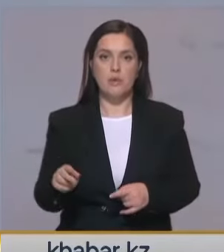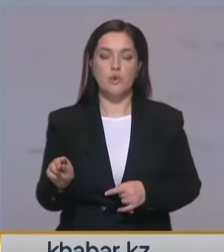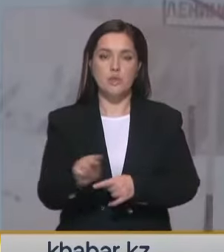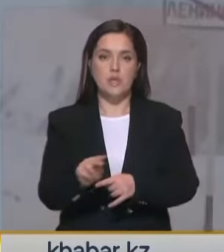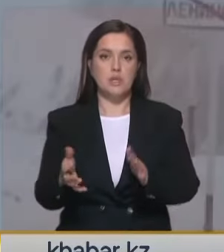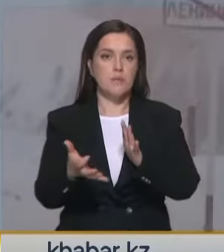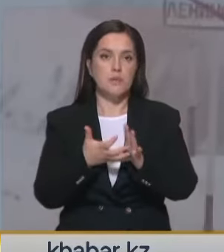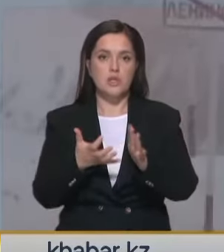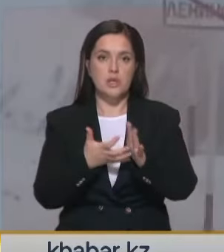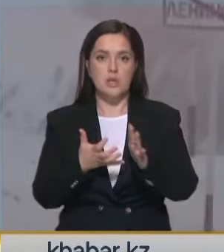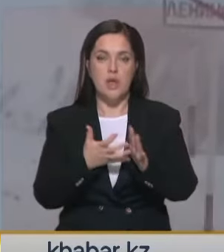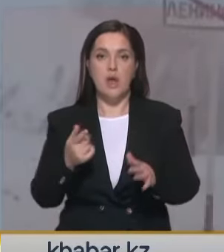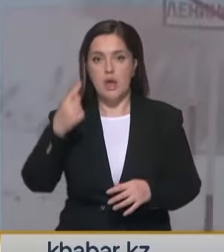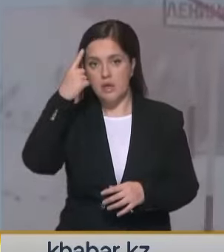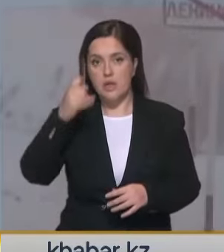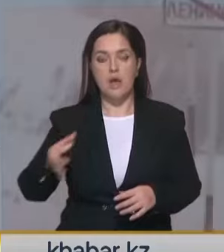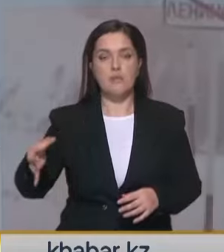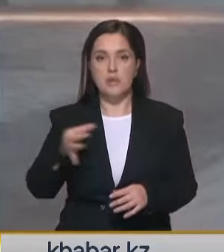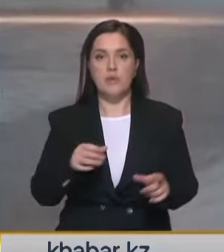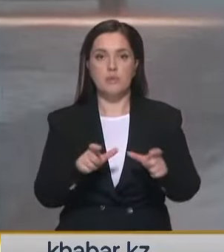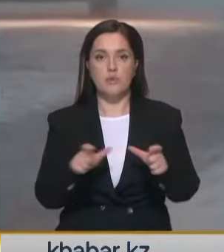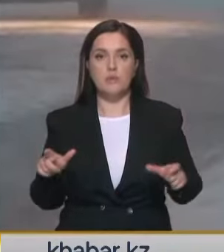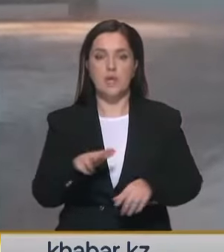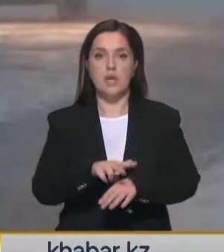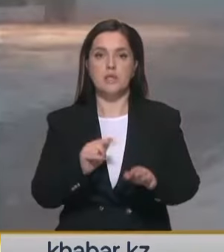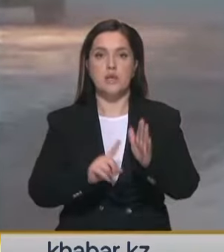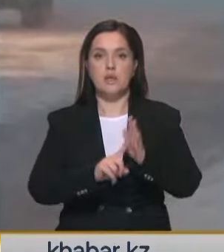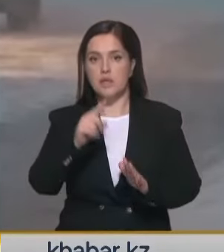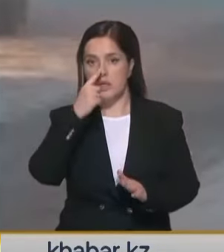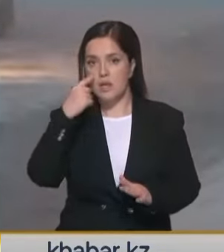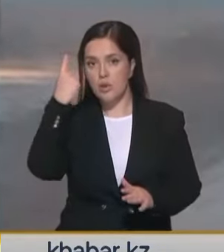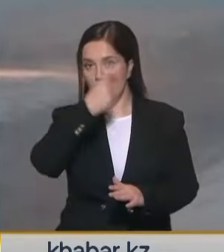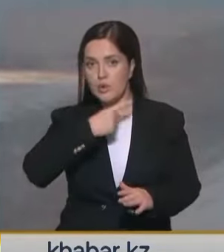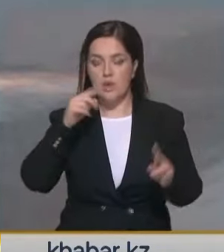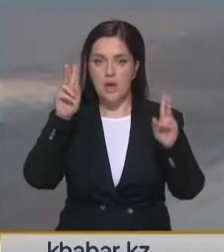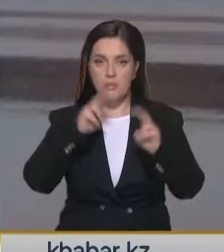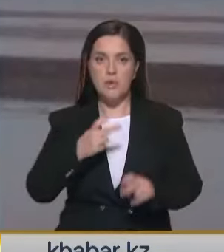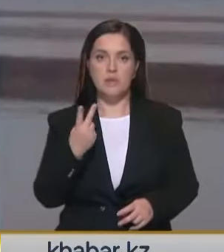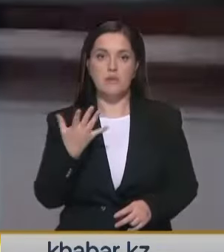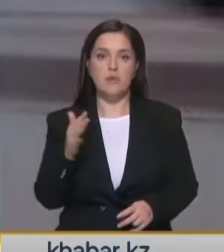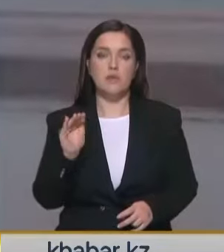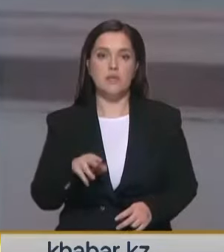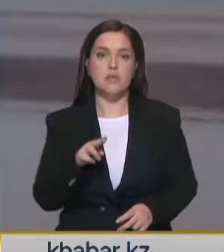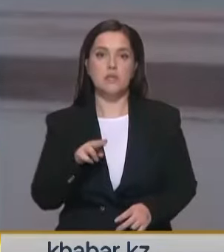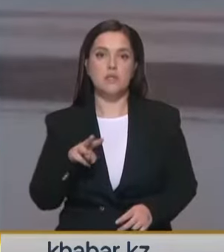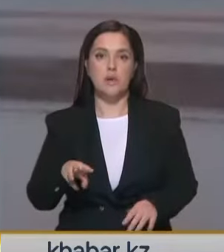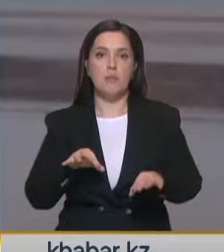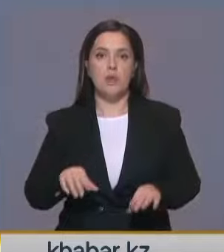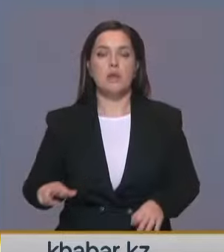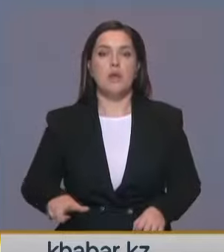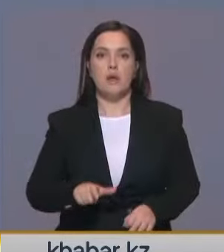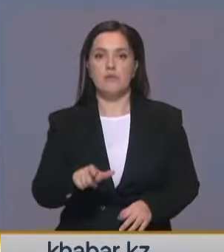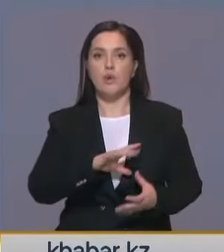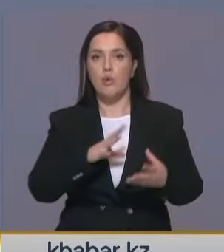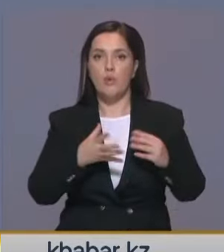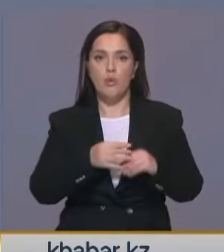потребовали устранить имеющиеся недостатки. Как сообщили в областном департаменте полиции, с начала года в регионе обследовали более 25 тысяч